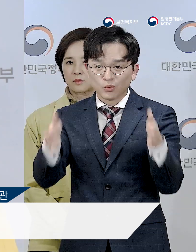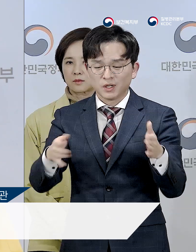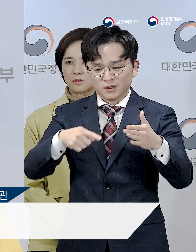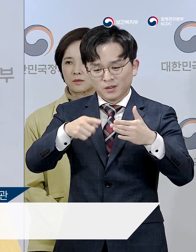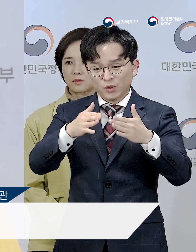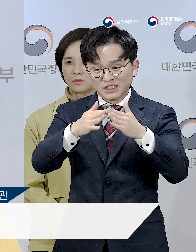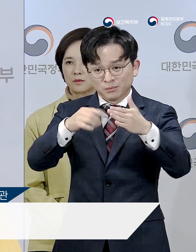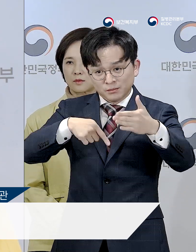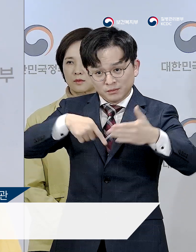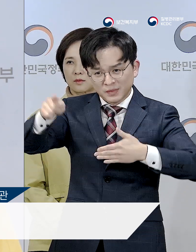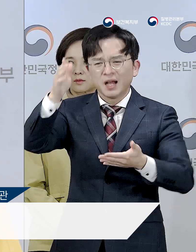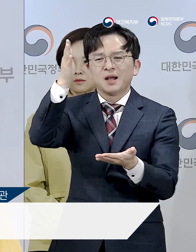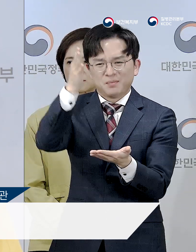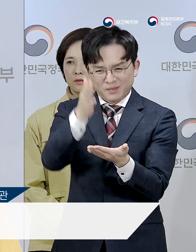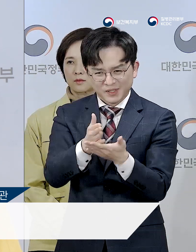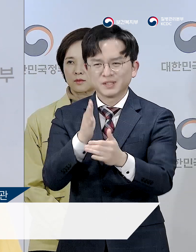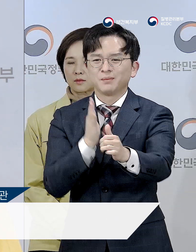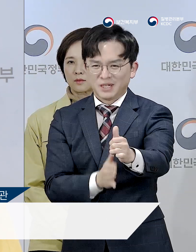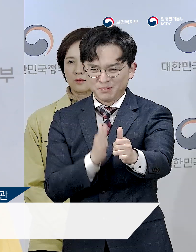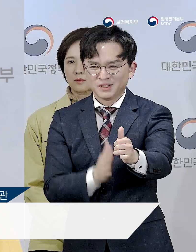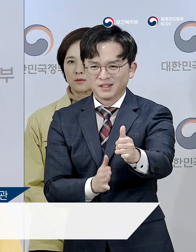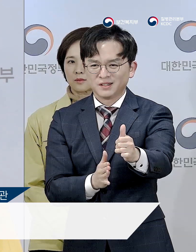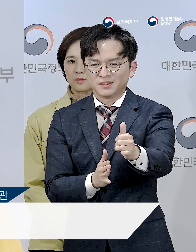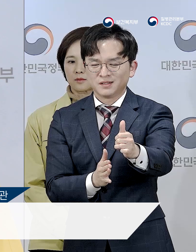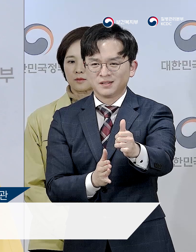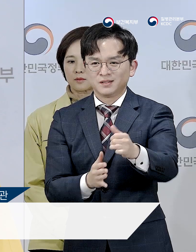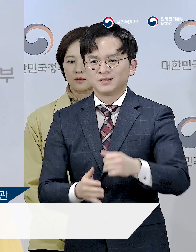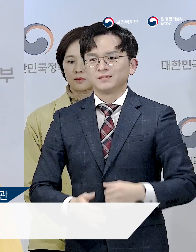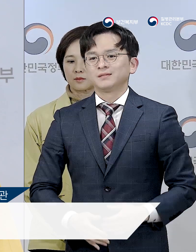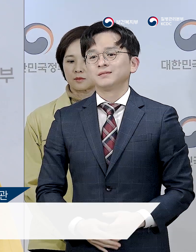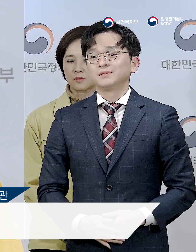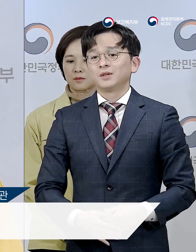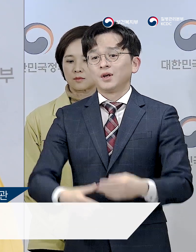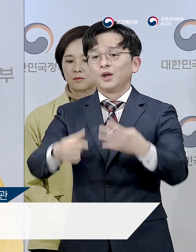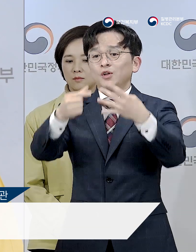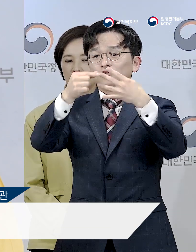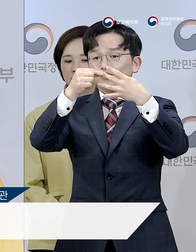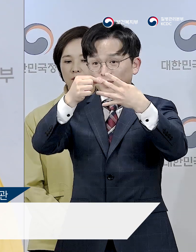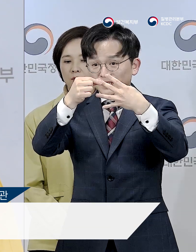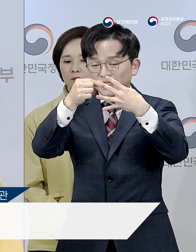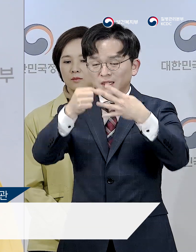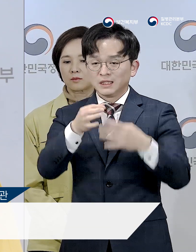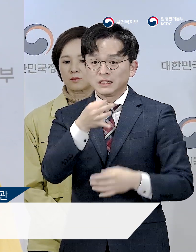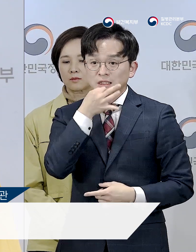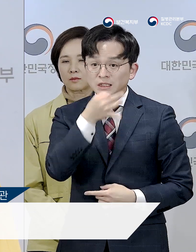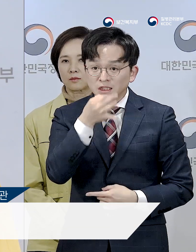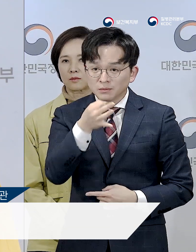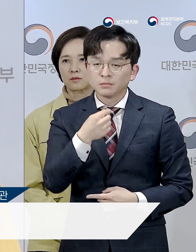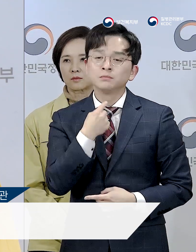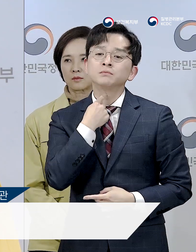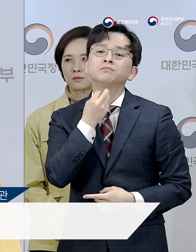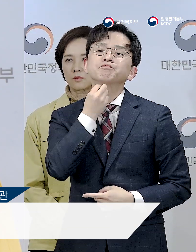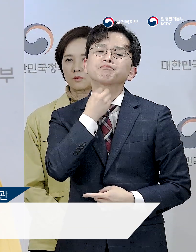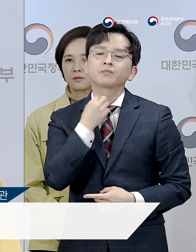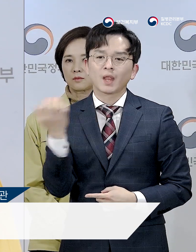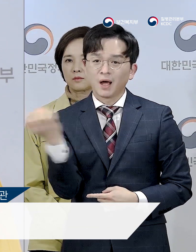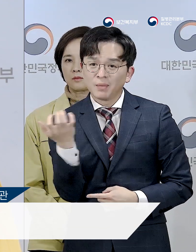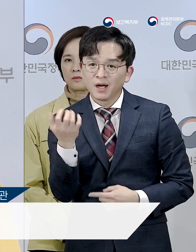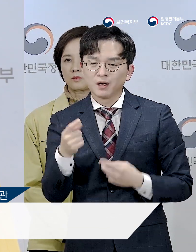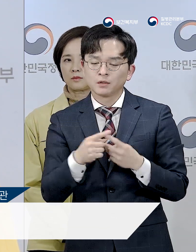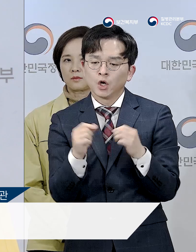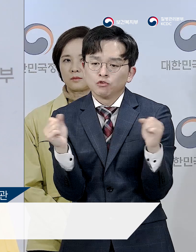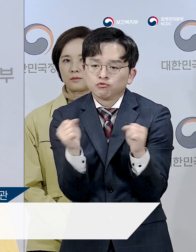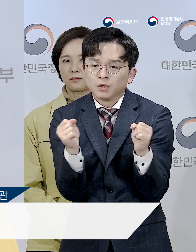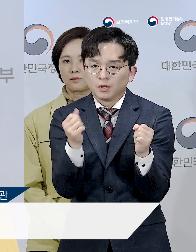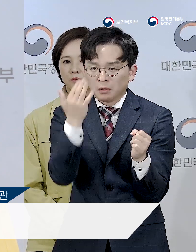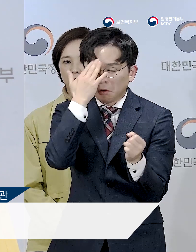등 이동을 최소화해 주십시오. 두 번째, 기침, 인후통, 오한